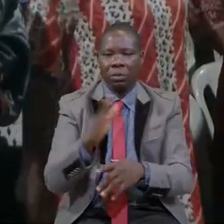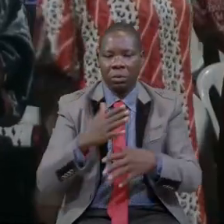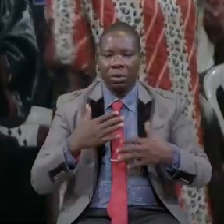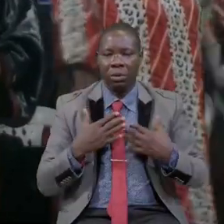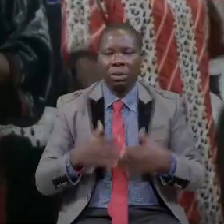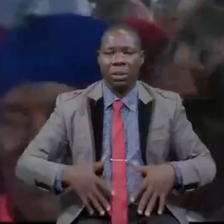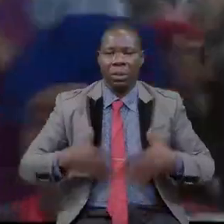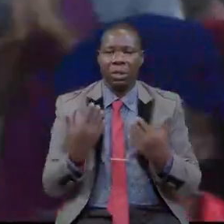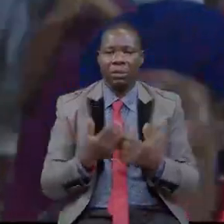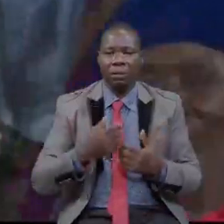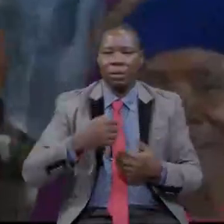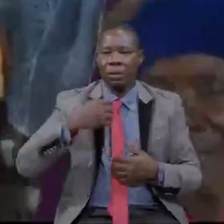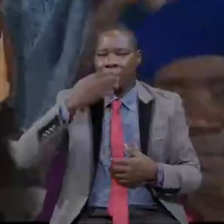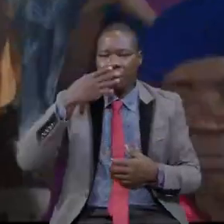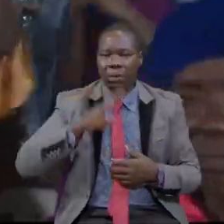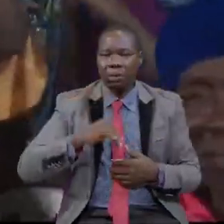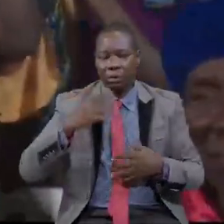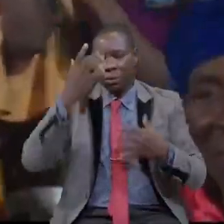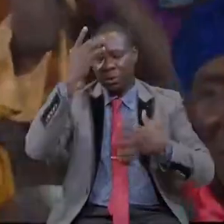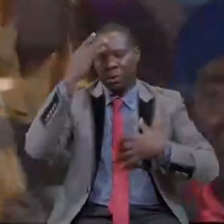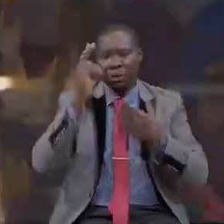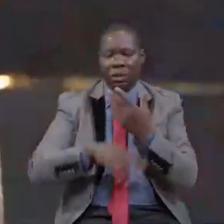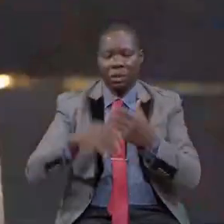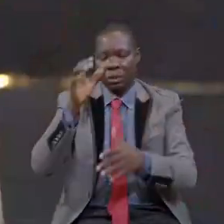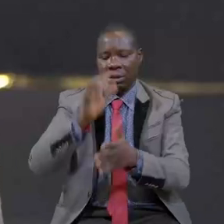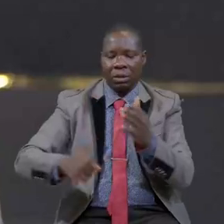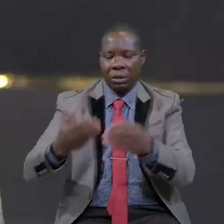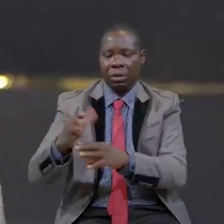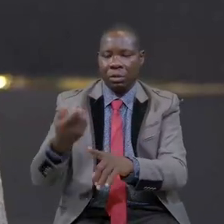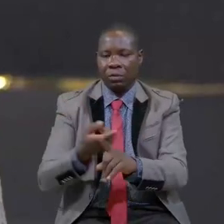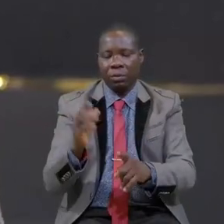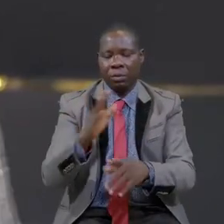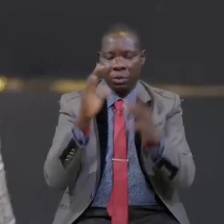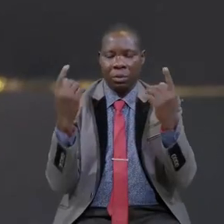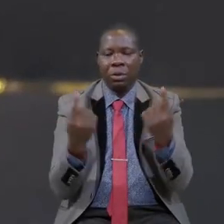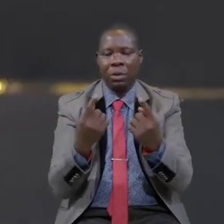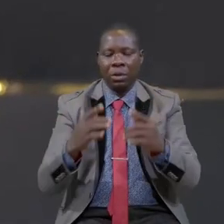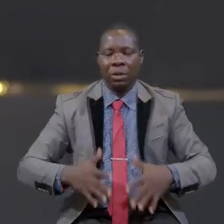Ôté de ta vie. Maladie, ôté de ta vie.